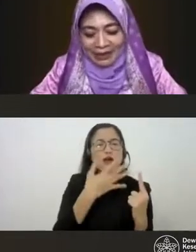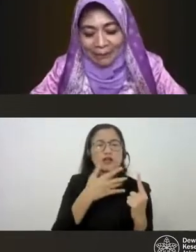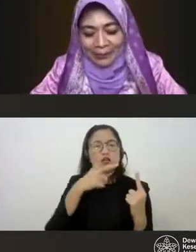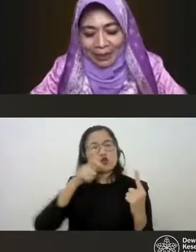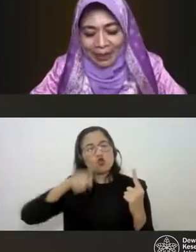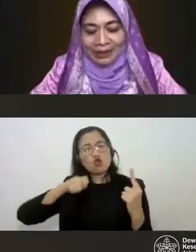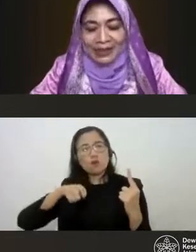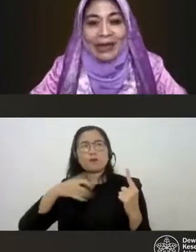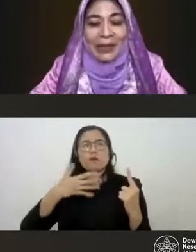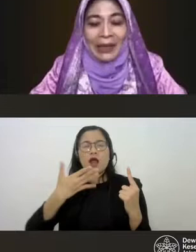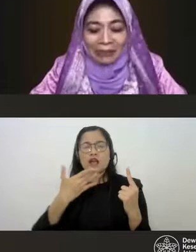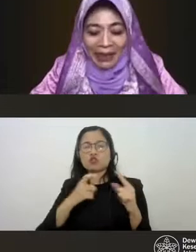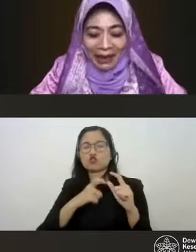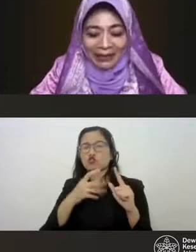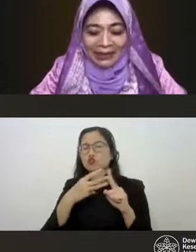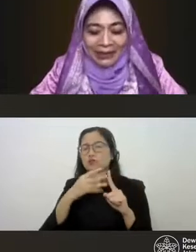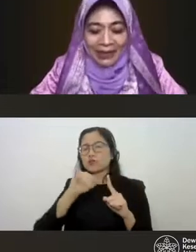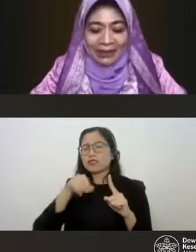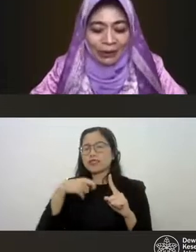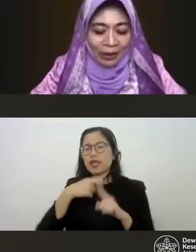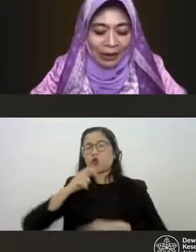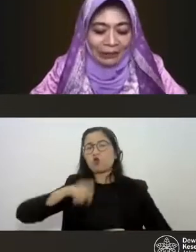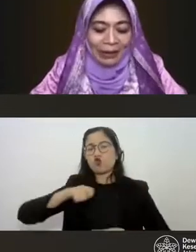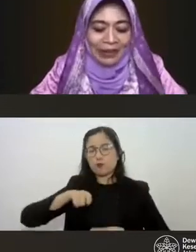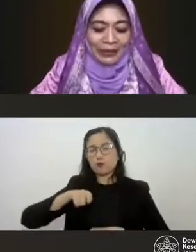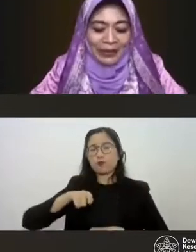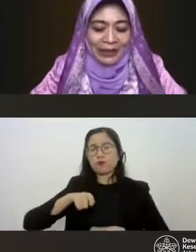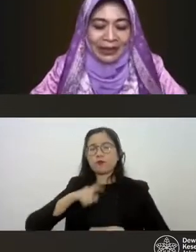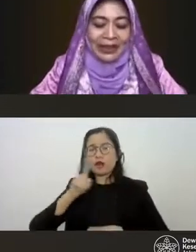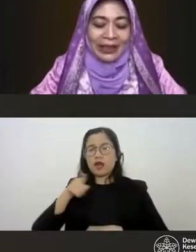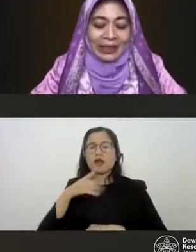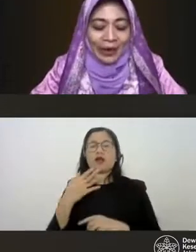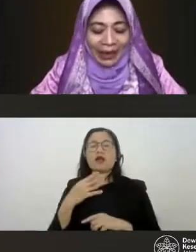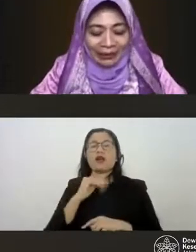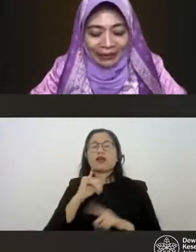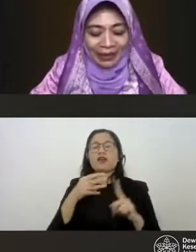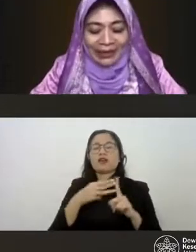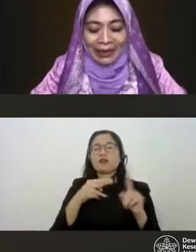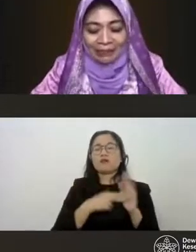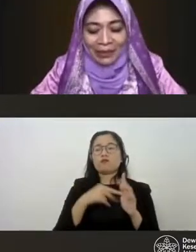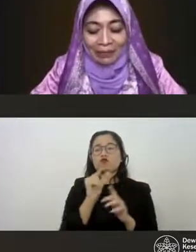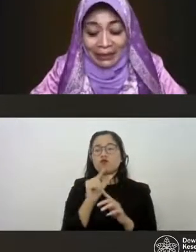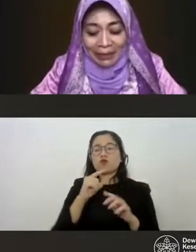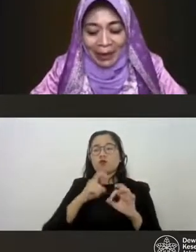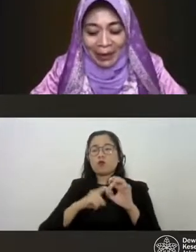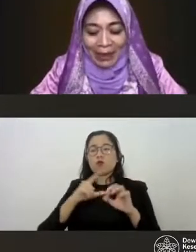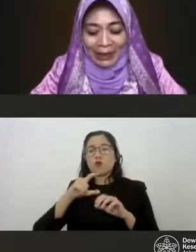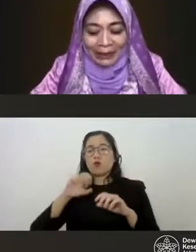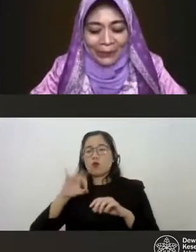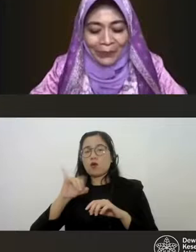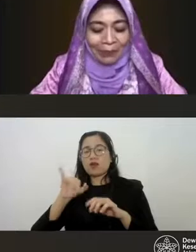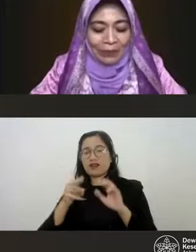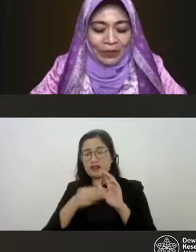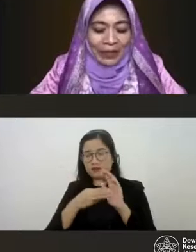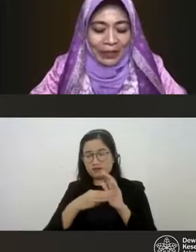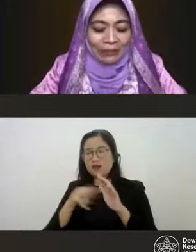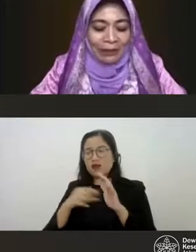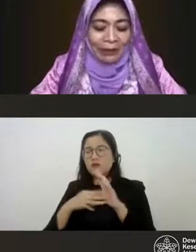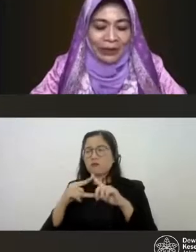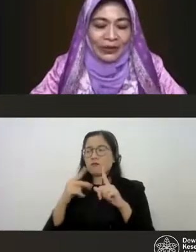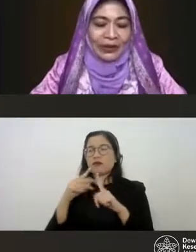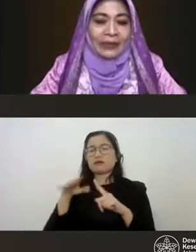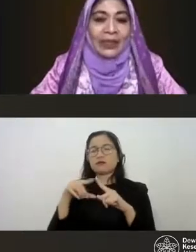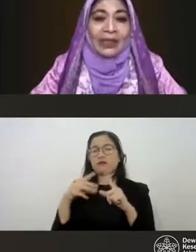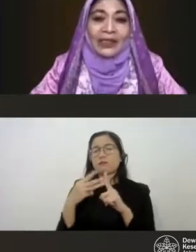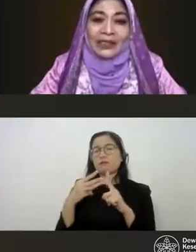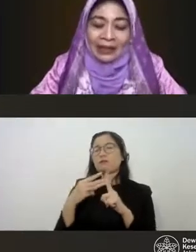syariat Islam. Tidak berlebihan jika Ibnul Qayyim al-Jauziyah, seorang ahli fikih dalam mazhab Hambali, merumuskan sebagai